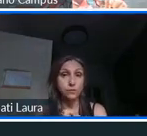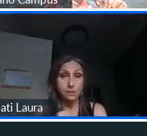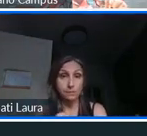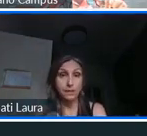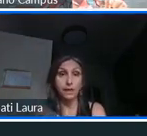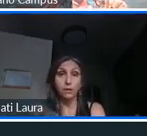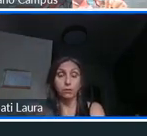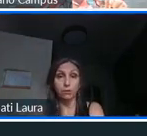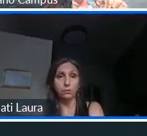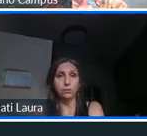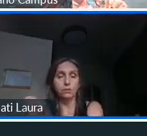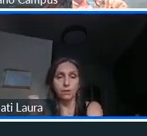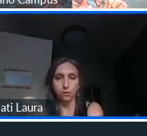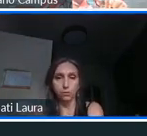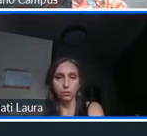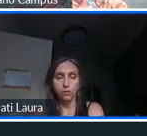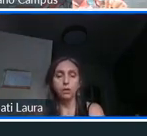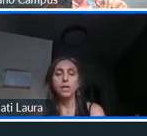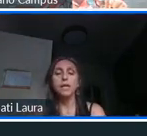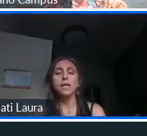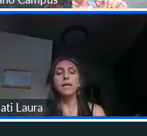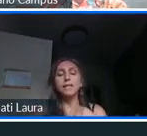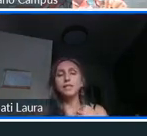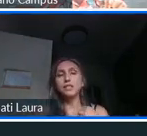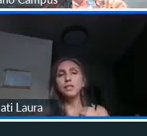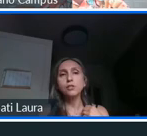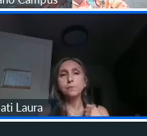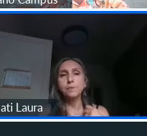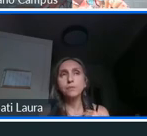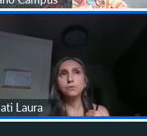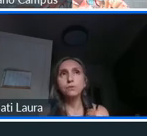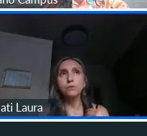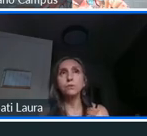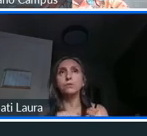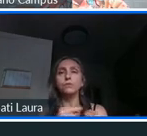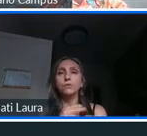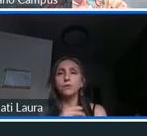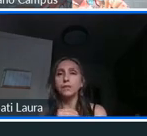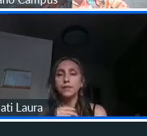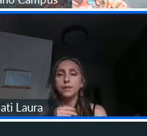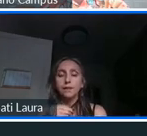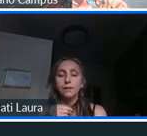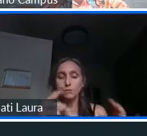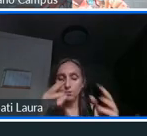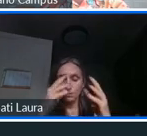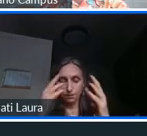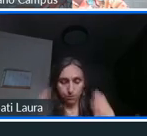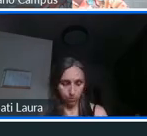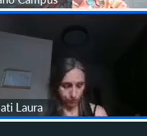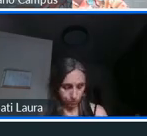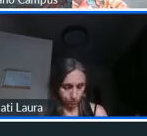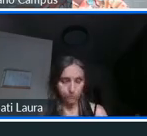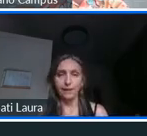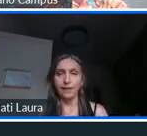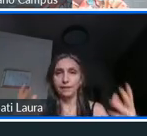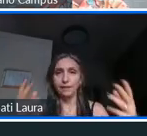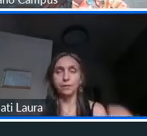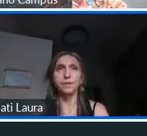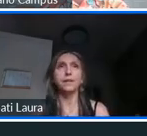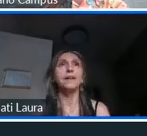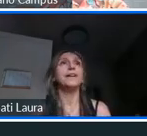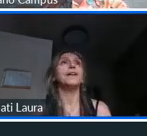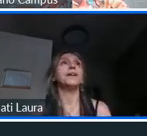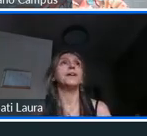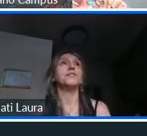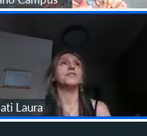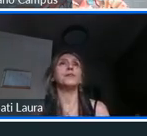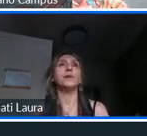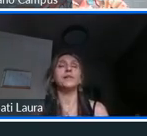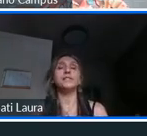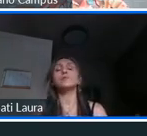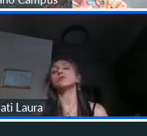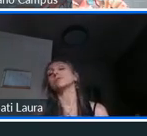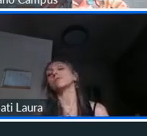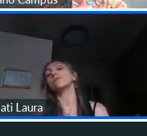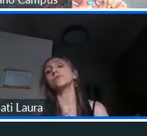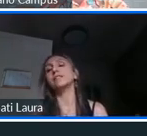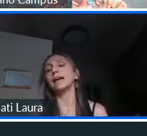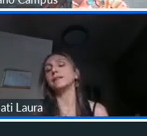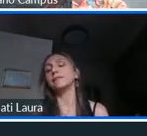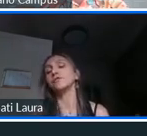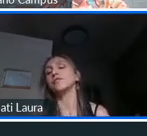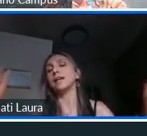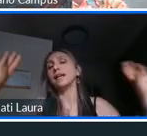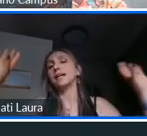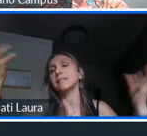non vanno sempre d'accordo tra loro. Licenza open source non vuol dire, non so, di nuovo sono vecchia, quindi c'era una